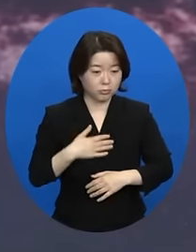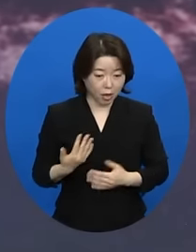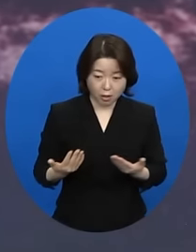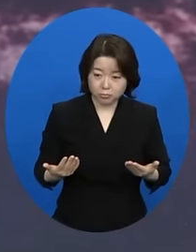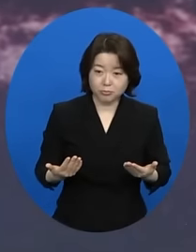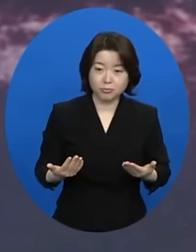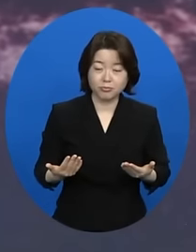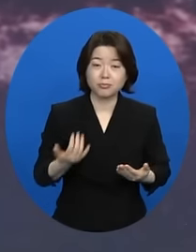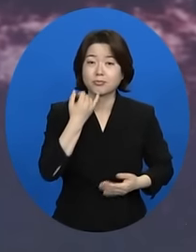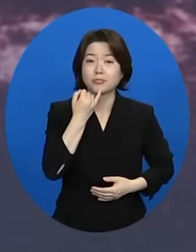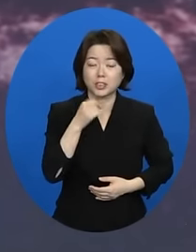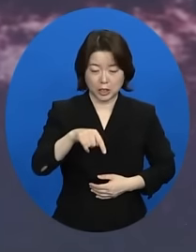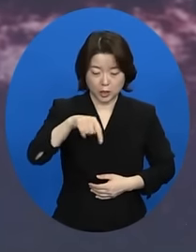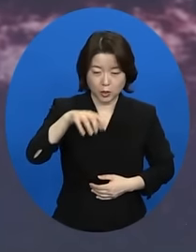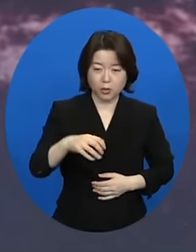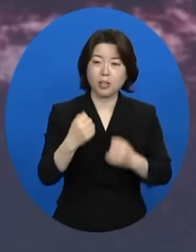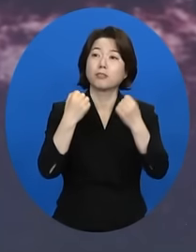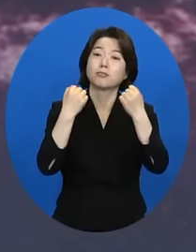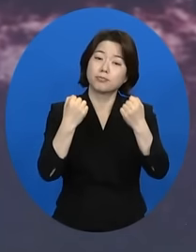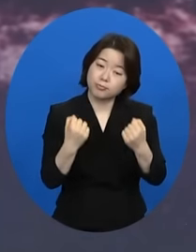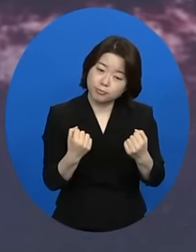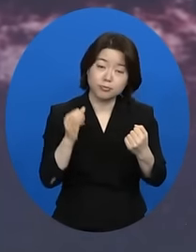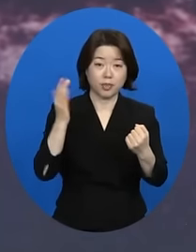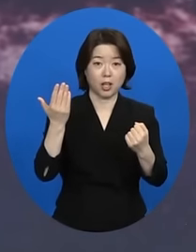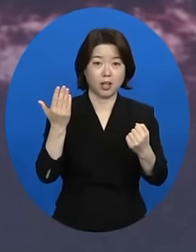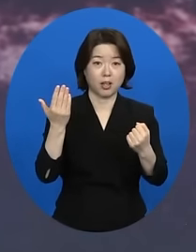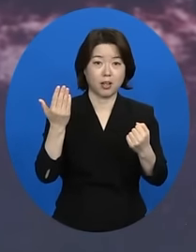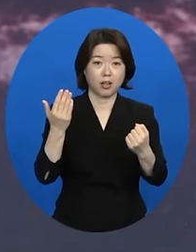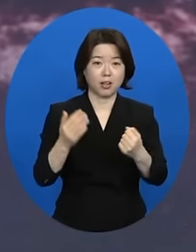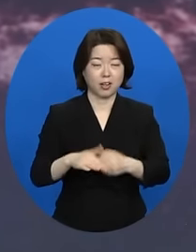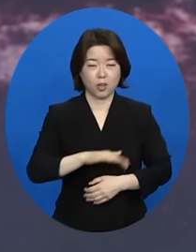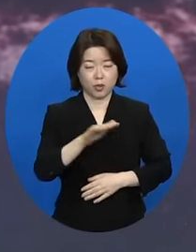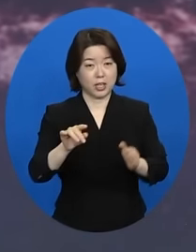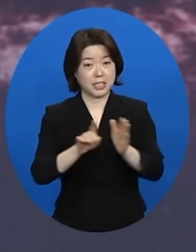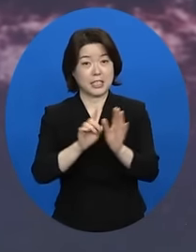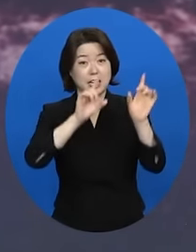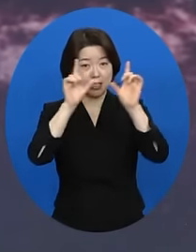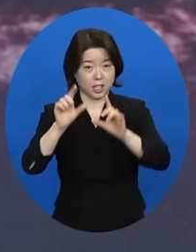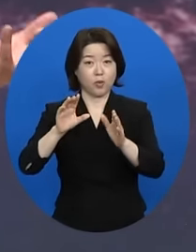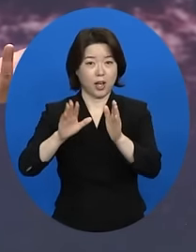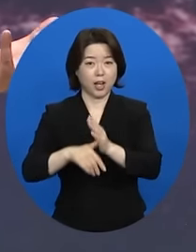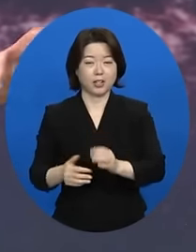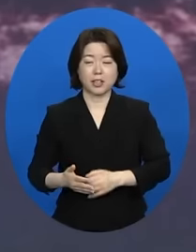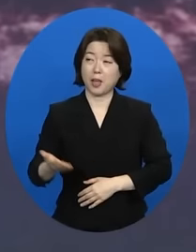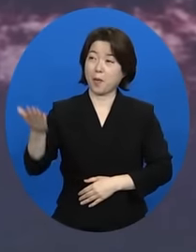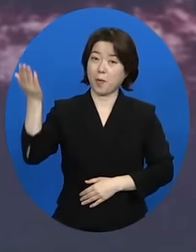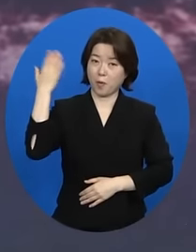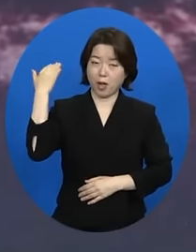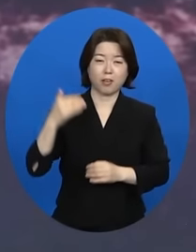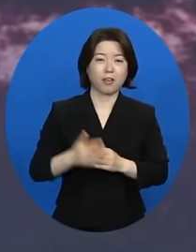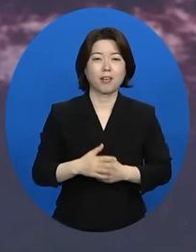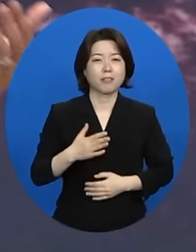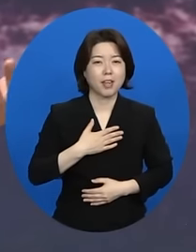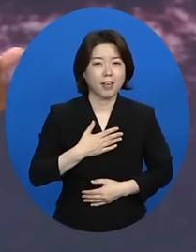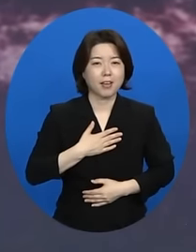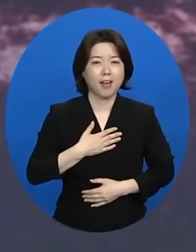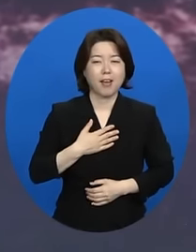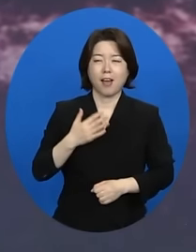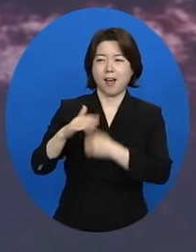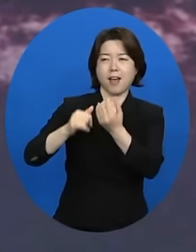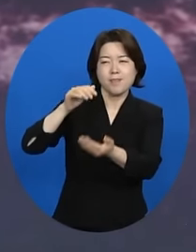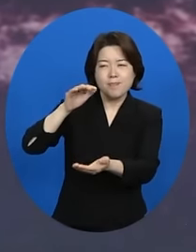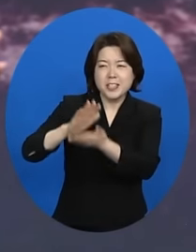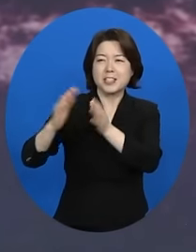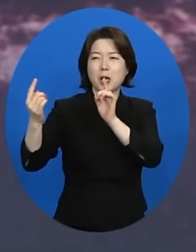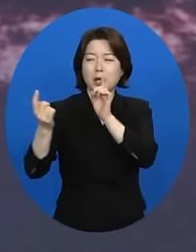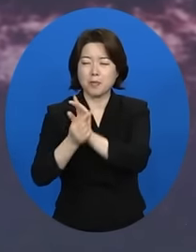세겜에 정착하는 겁니다. 우리가 신앙생활을 하다 보면요, 과거에 내가 하나님 뜨겁게 만났고